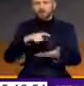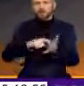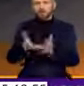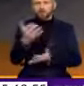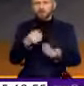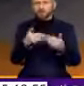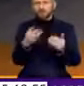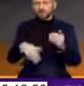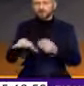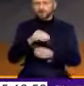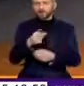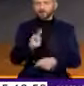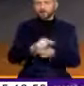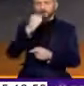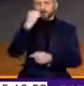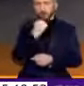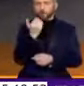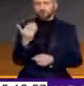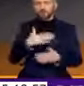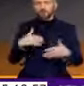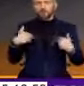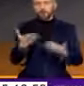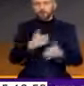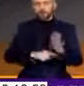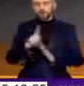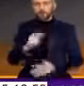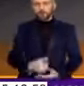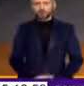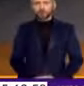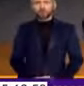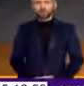відкриті для всіх. Дуже дякую вам. Моє вітання. Ми розпочинаємо.